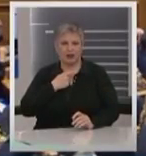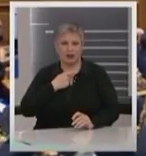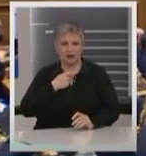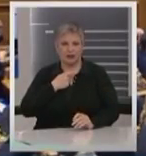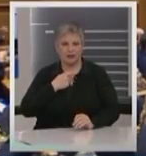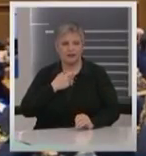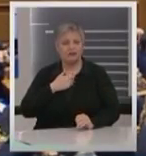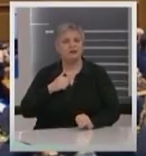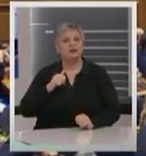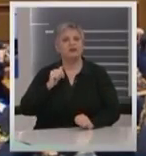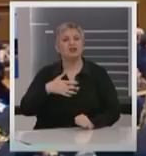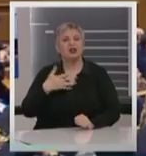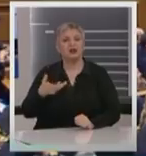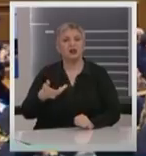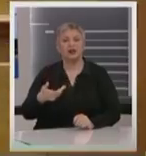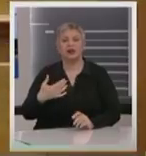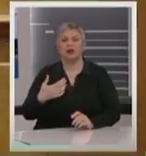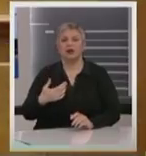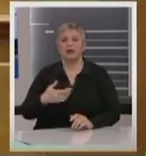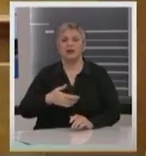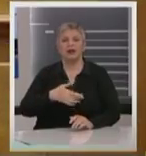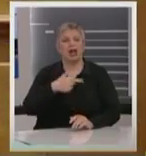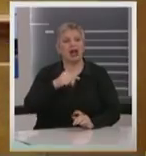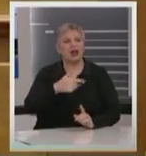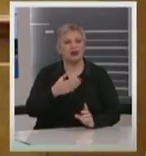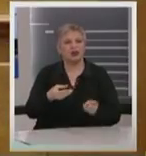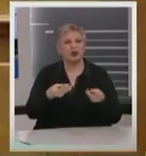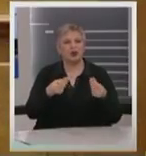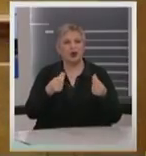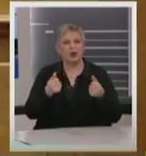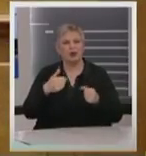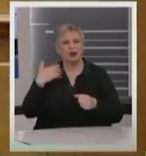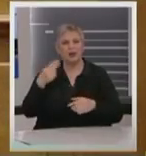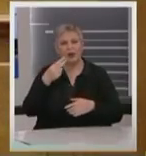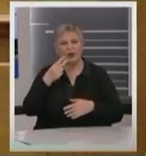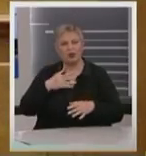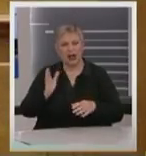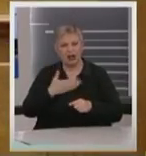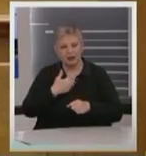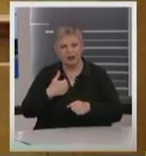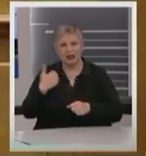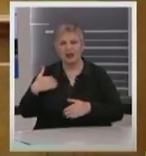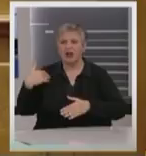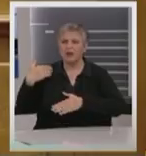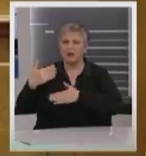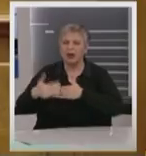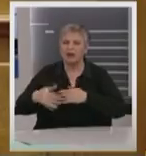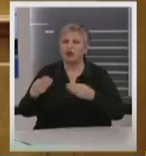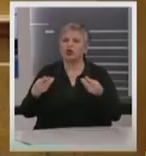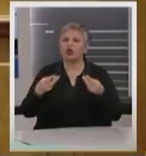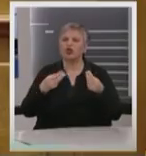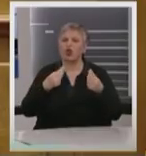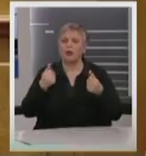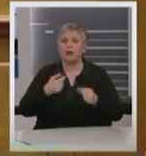Με τις χρεοκοπημένες πολιτικές της μεταπολίτευσης, αρκετά πια με αυτούς που ενώ επαγγέλλονται το